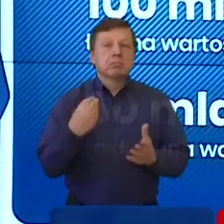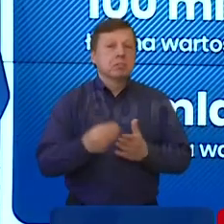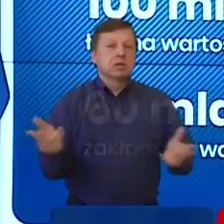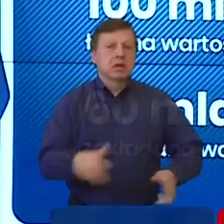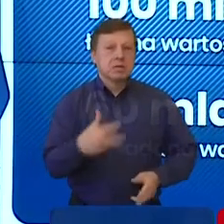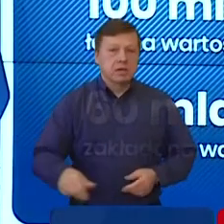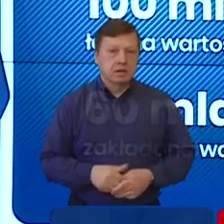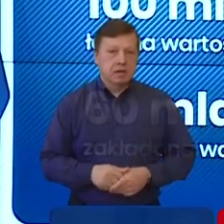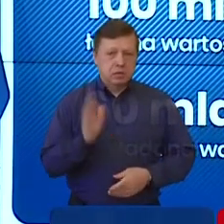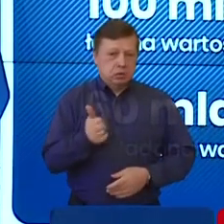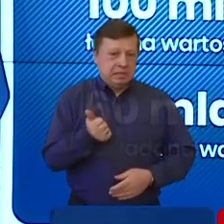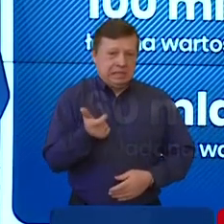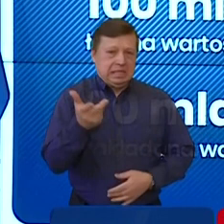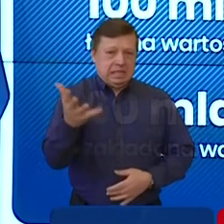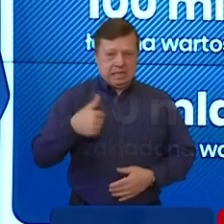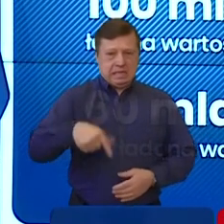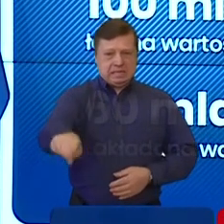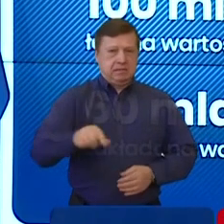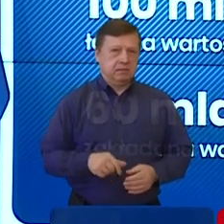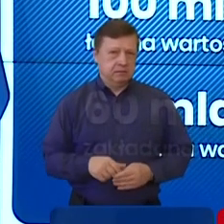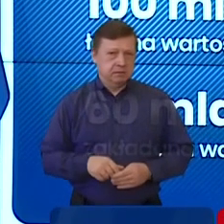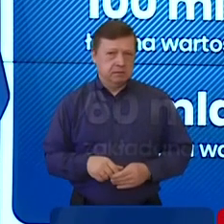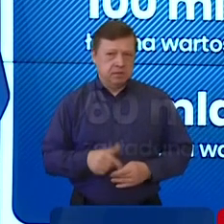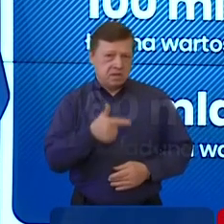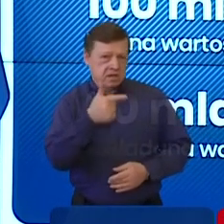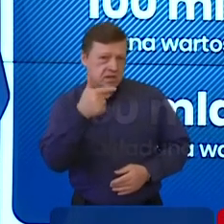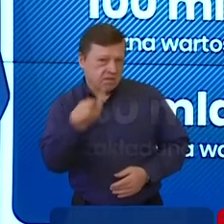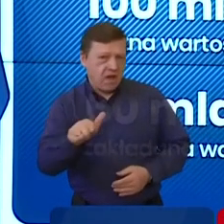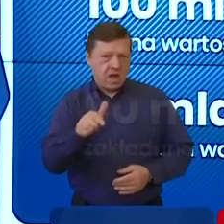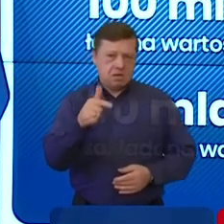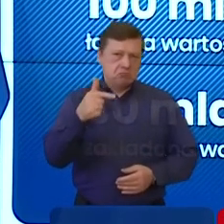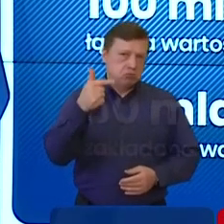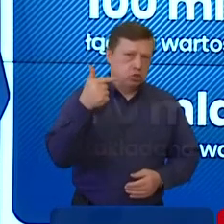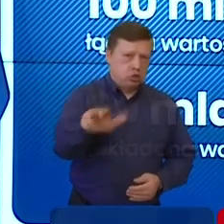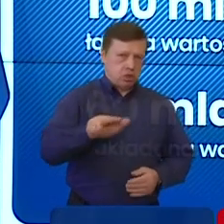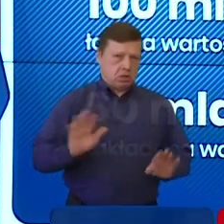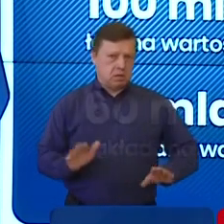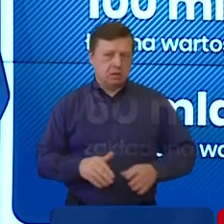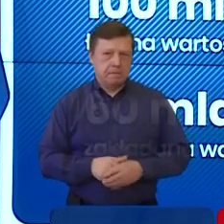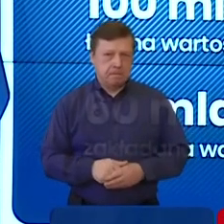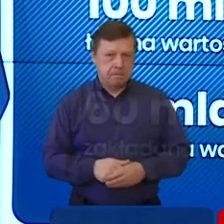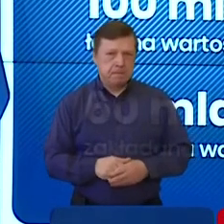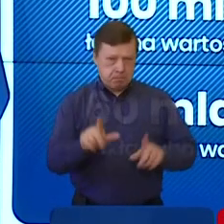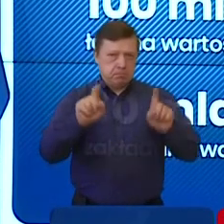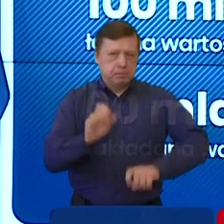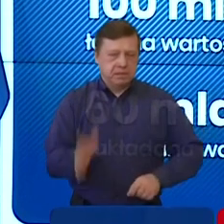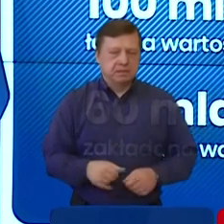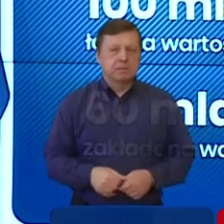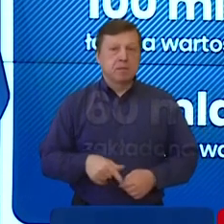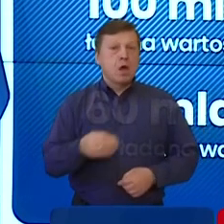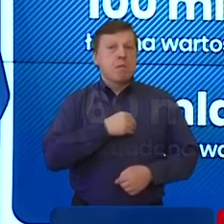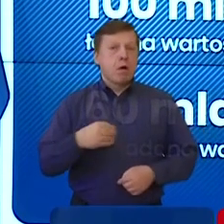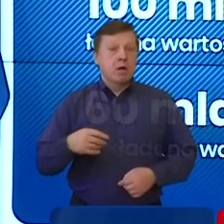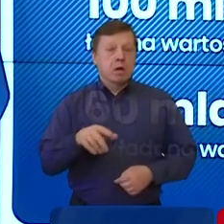rozpoczną swoje działanie już za parę tygodni, za 2 do 3 tygodni. Program rządowy,